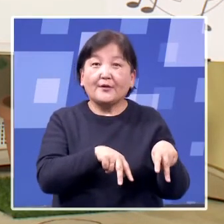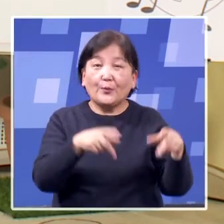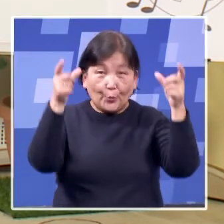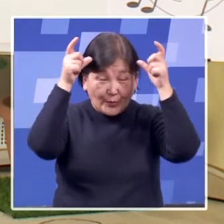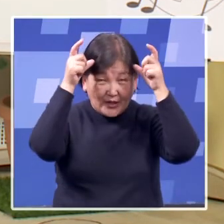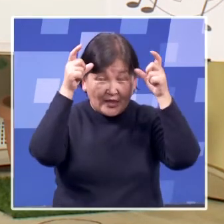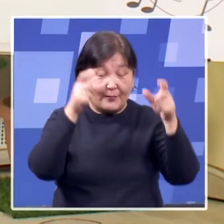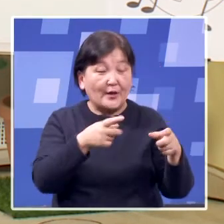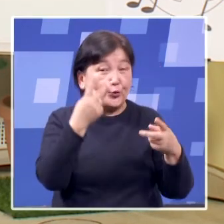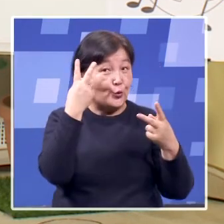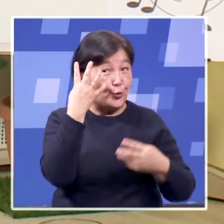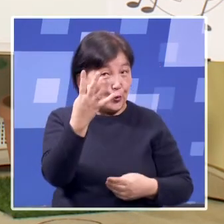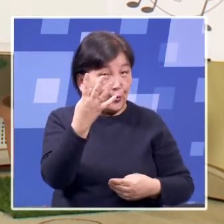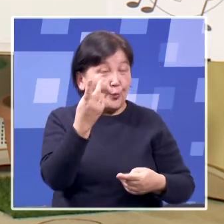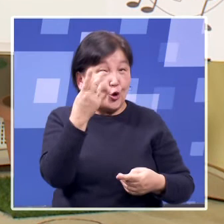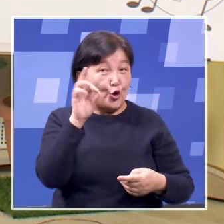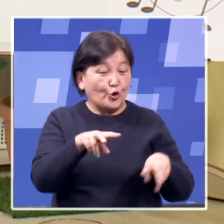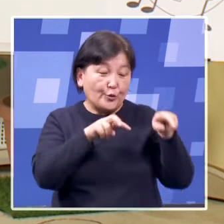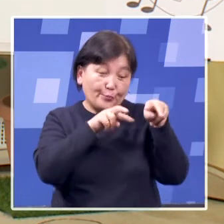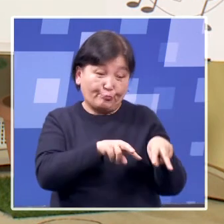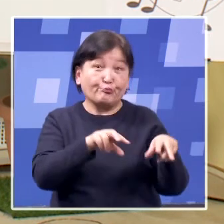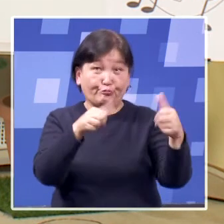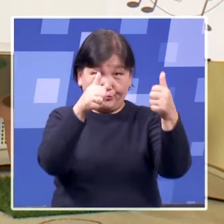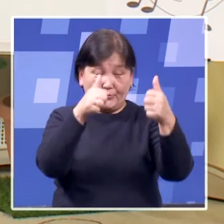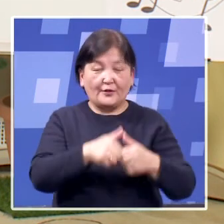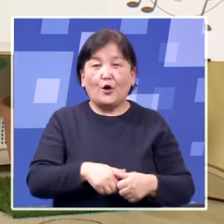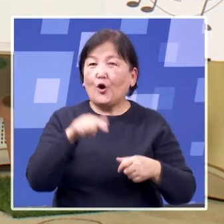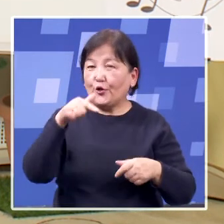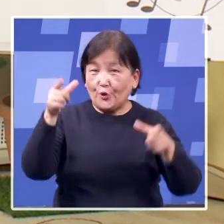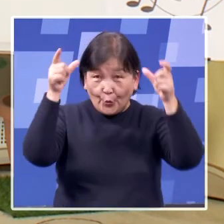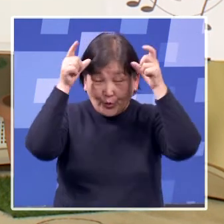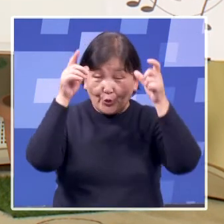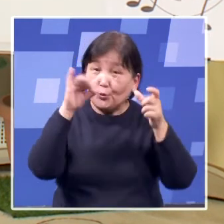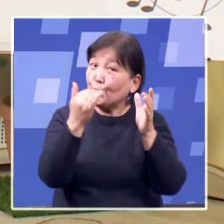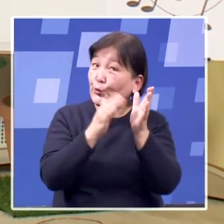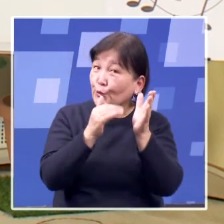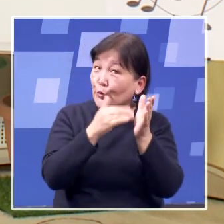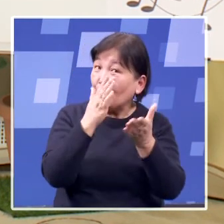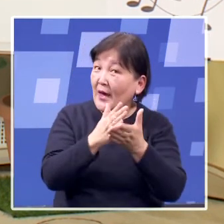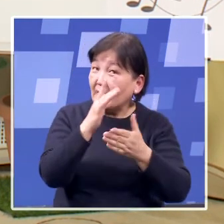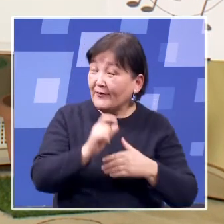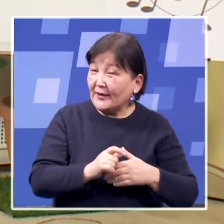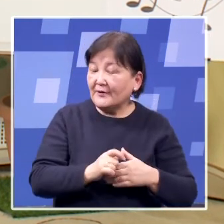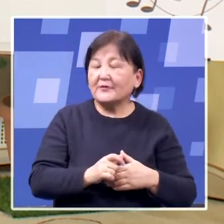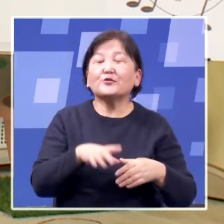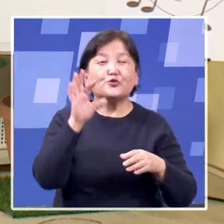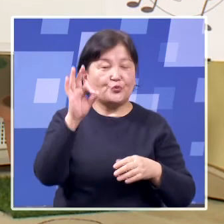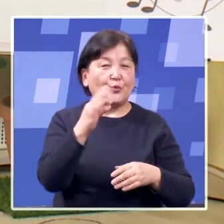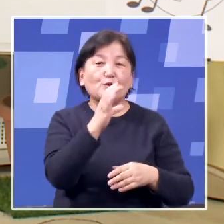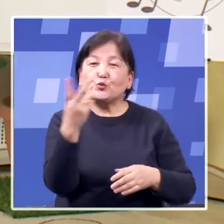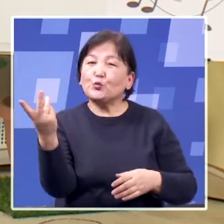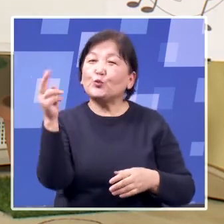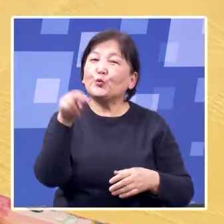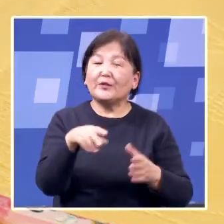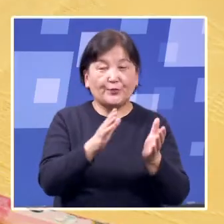эхлэн болчлоо. Одоо үнэнд маань юу дутуу байна уу? Сүүл нь дутуу байна тийм үү? За, одоо